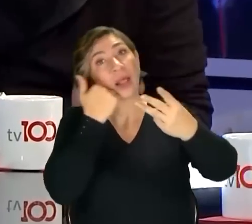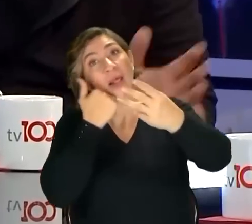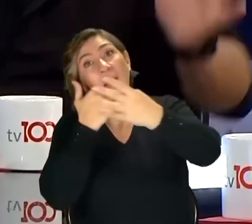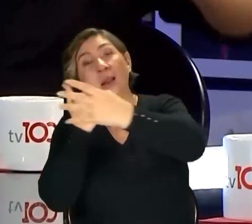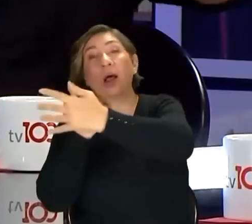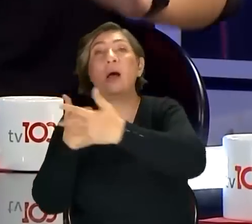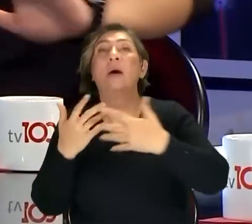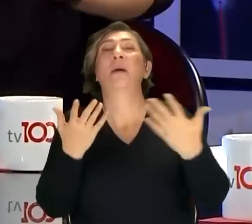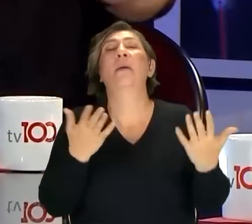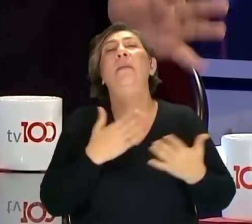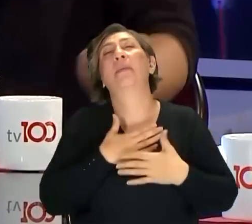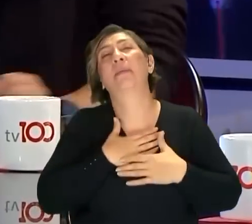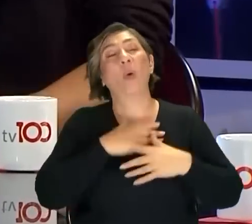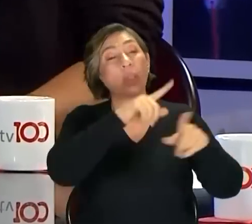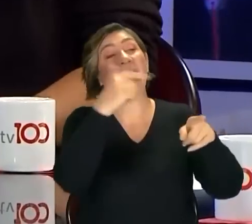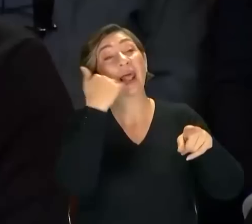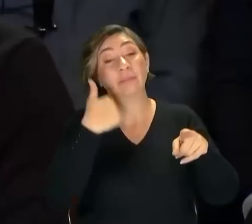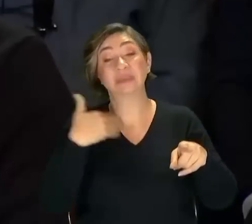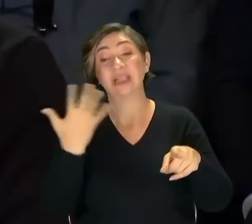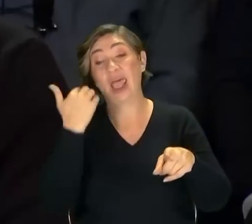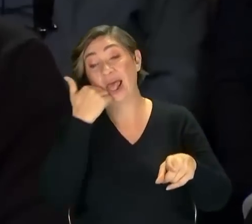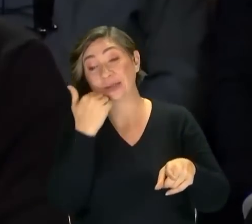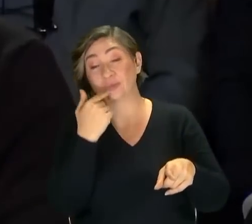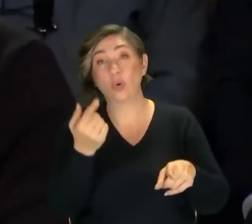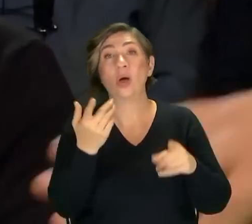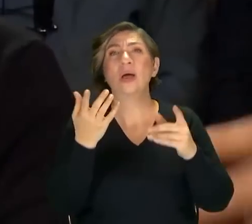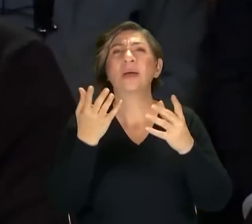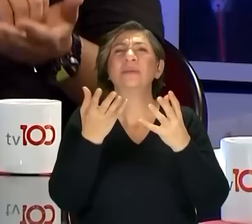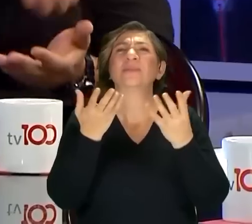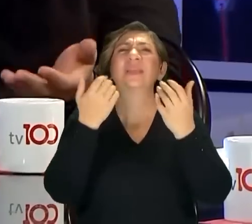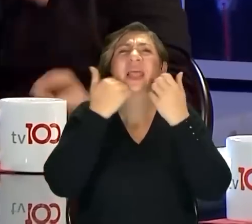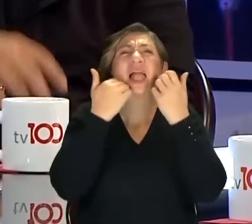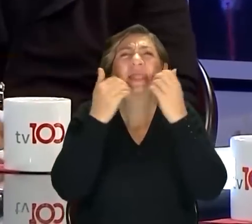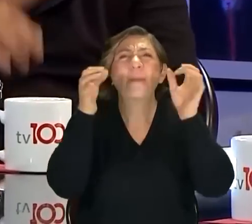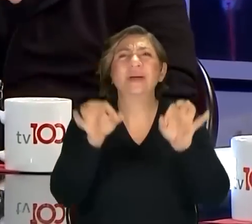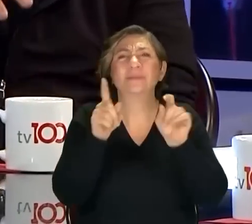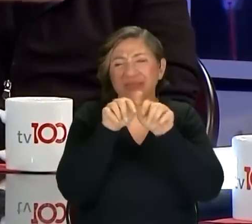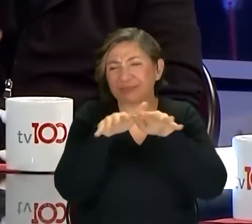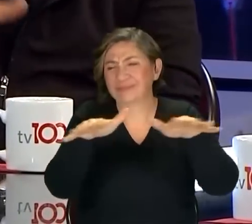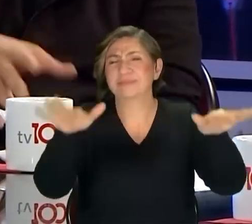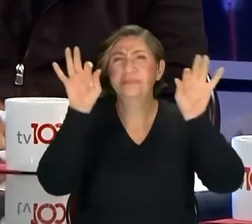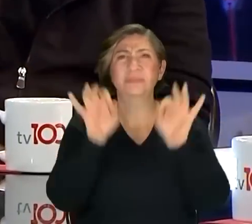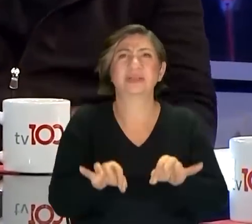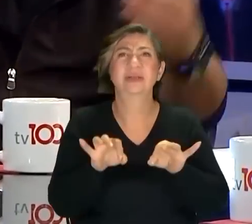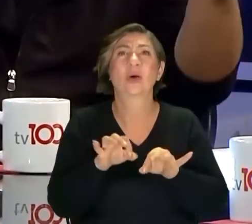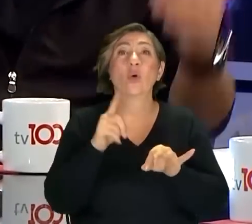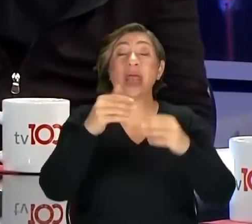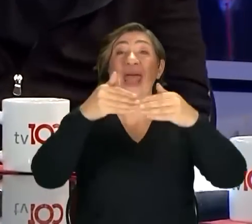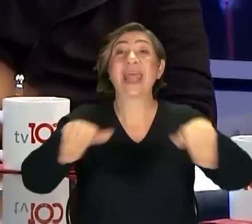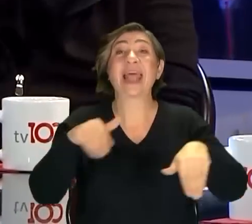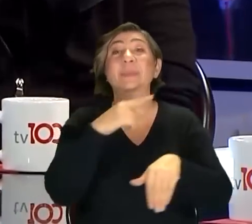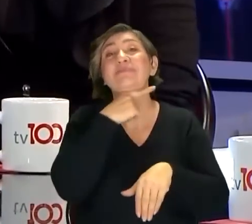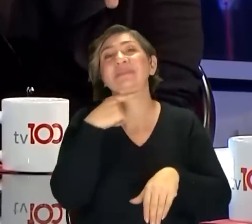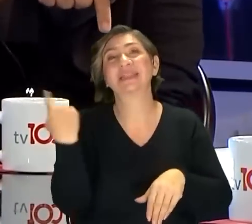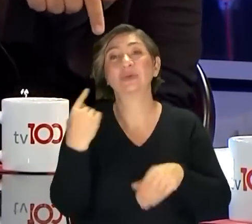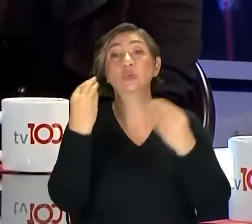firmalar katıyor. Onlar da diyorlar ki bir dakika onlar yalan söylüyor. Biz daha yalan söylüyoruz falan diye katılıyorlar. Full yalandan başlayan bir sektör çıktı ve onları artık engellemek mümkün